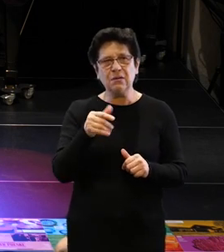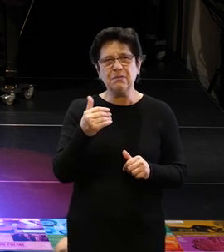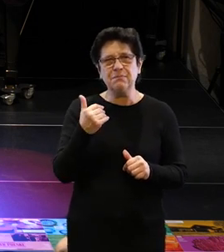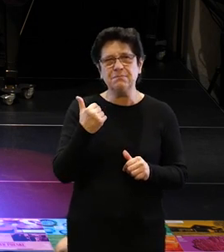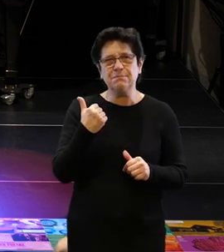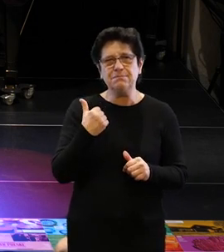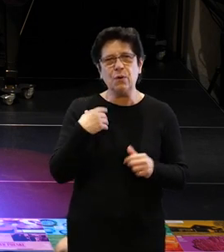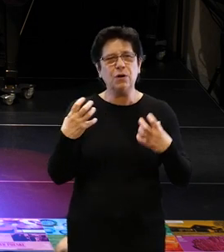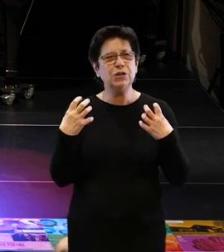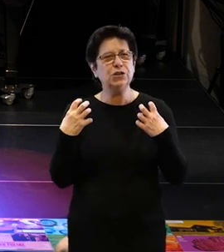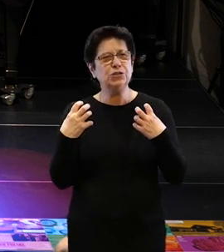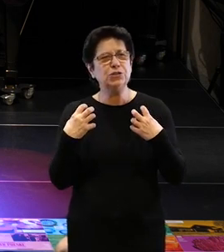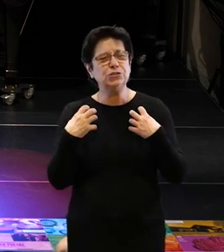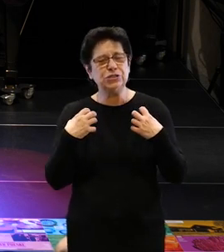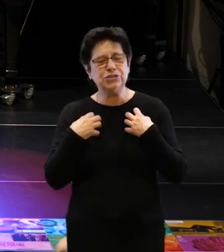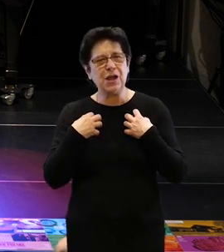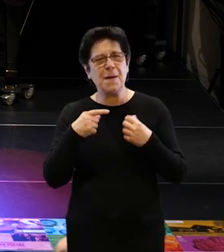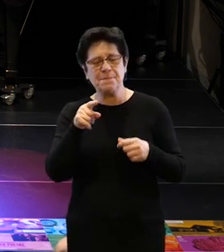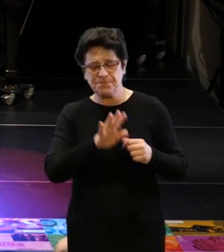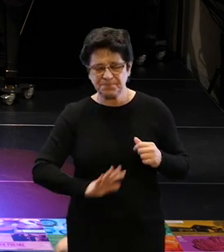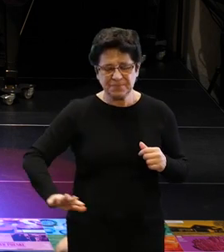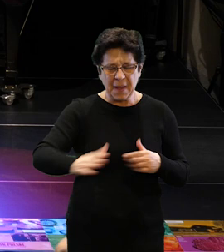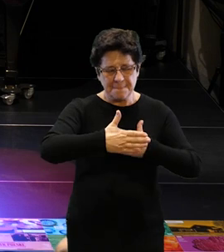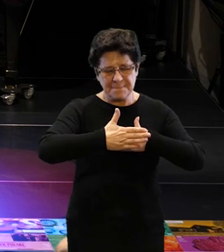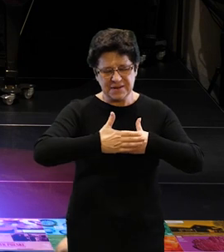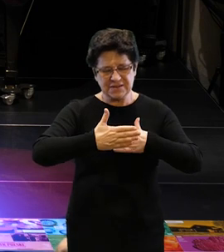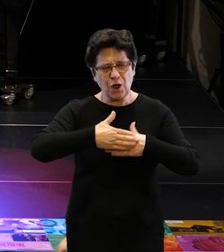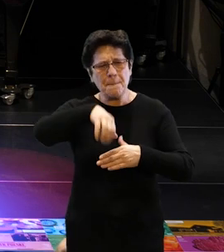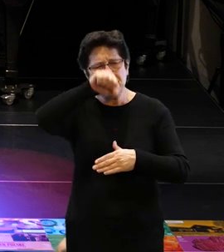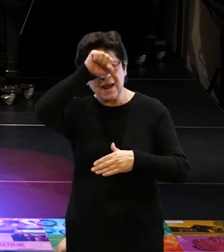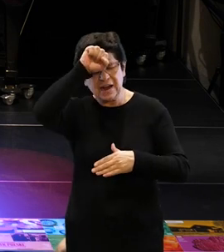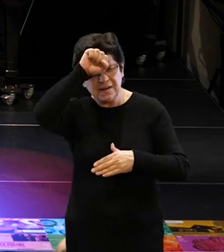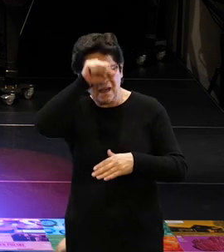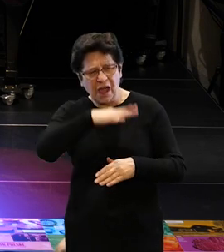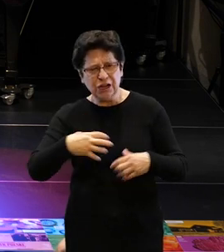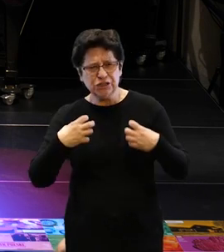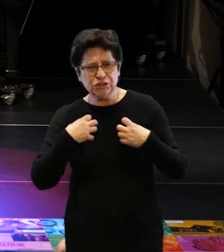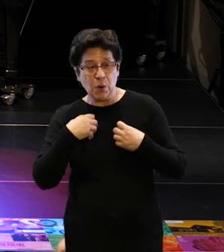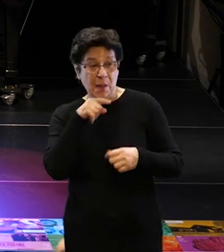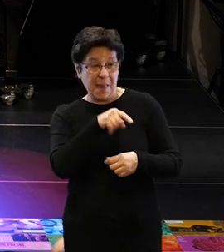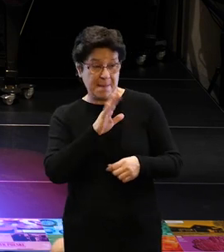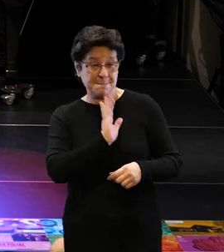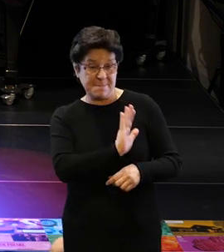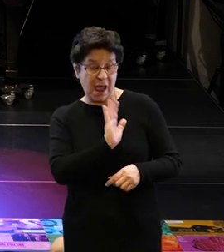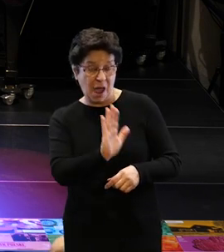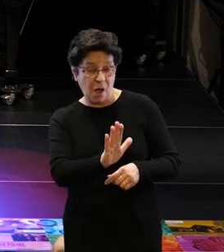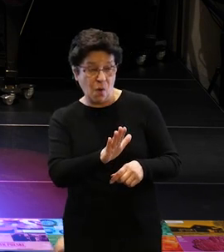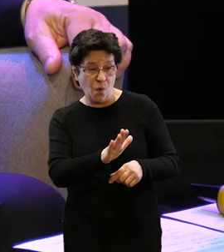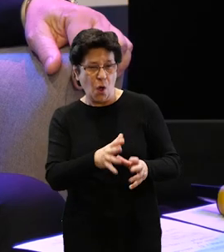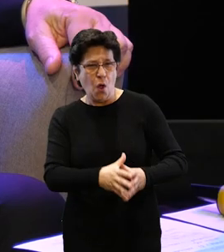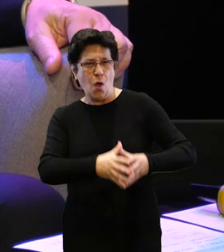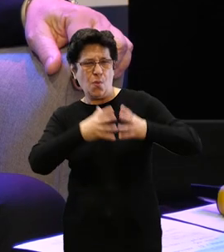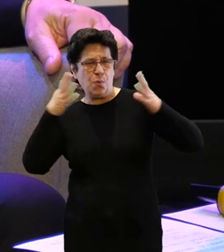zasadzie na przedmieściach Berlina bo w charlottenburgu i tam posiadał bardzo dużą